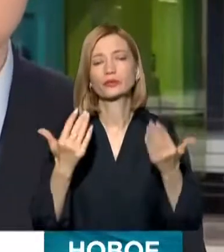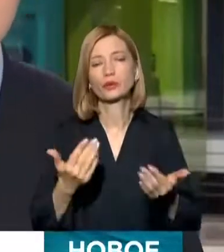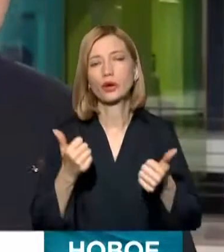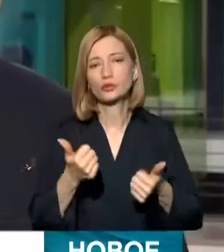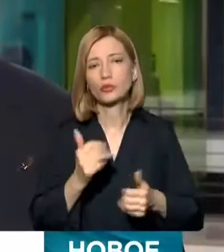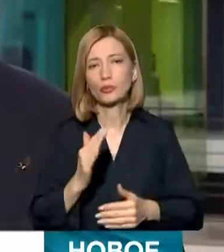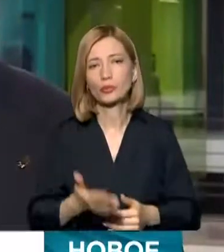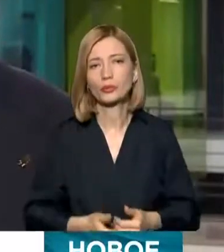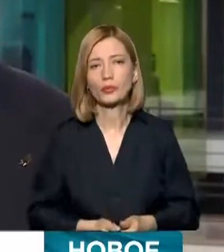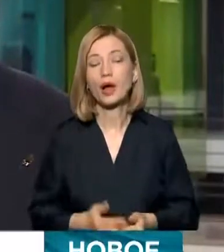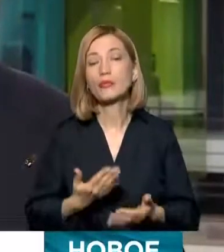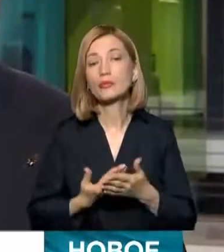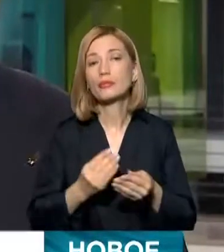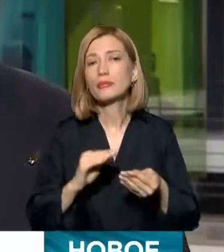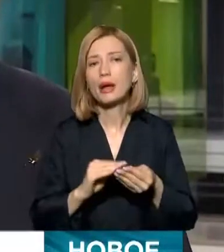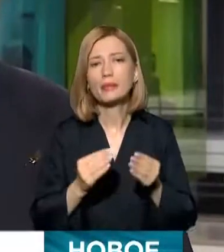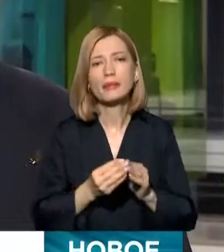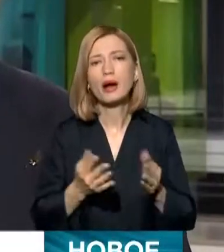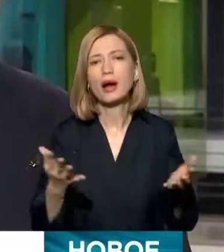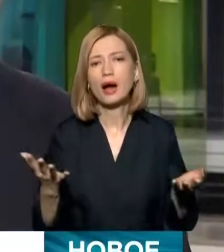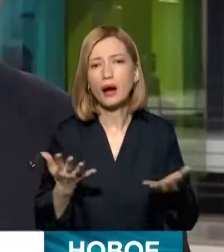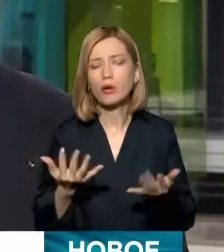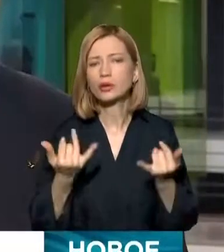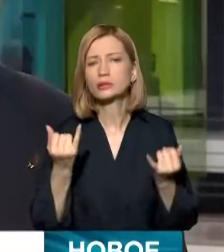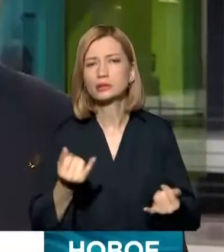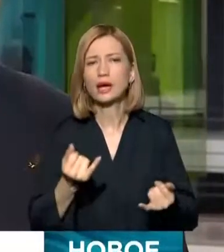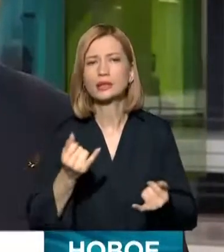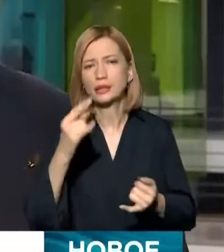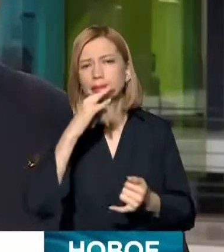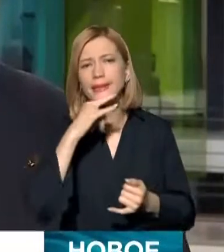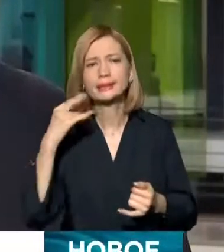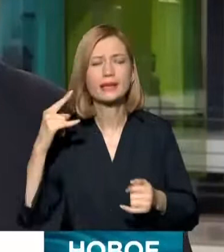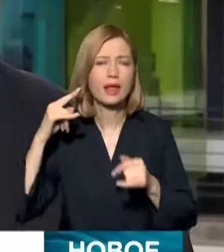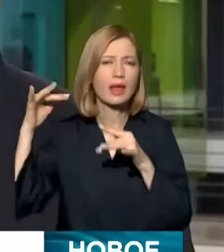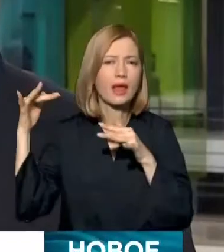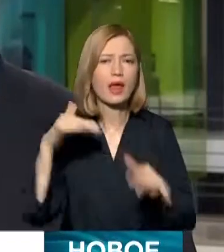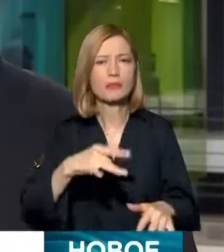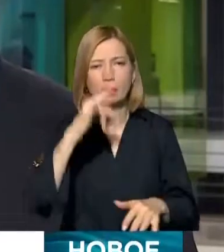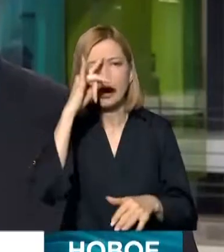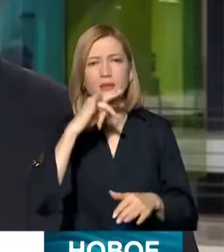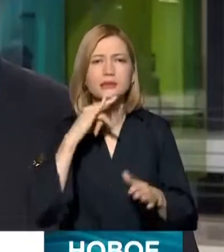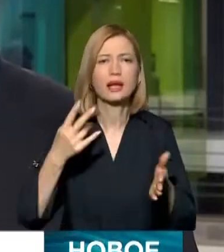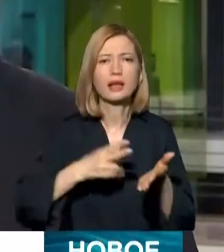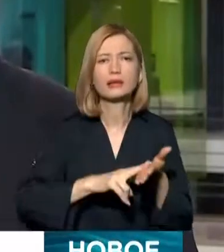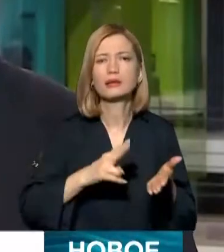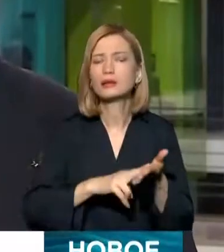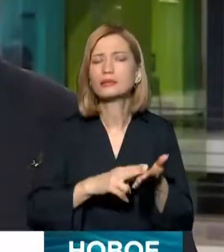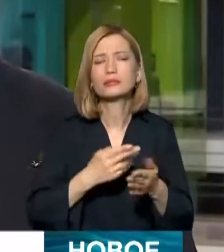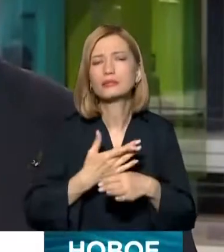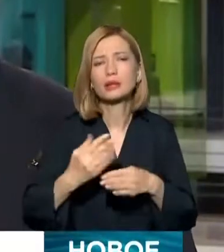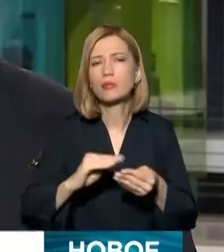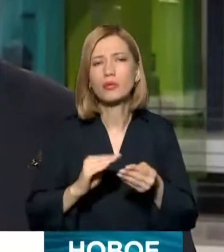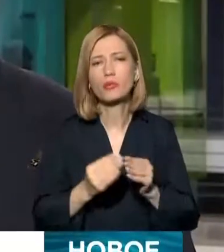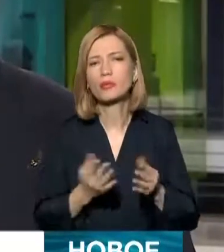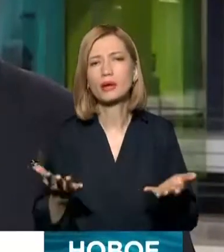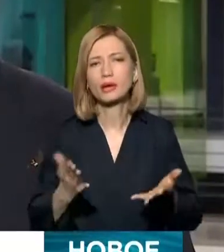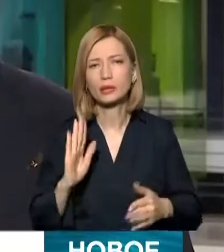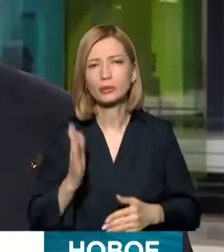а какие проблемы может повлечь за собой волна миграции российских граждан?